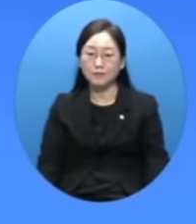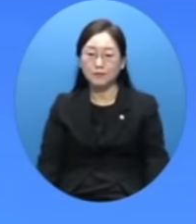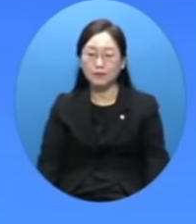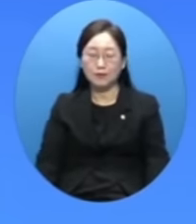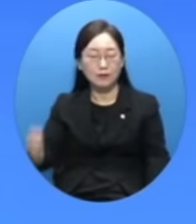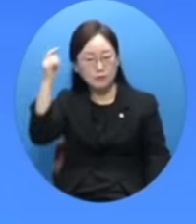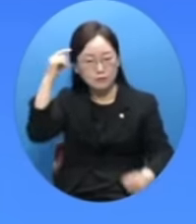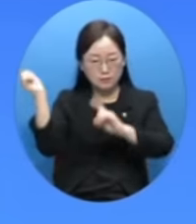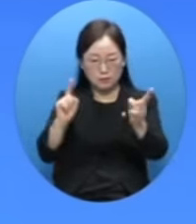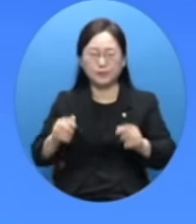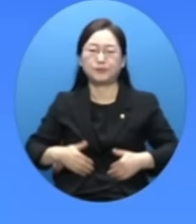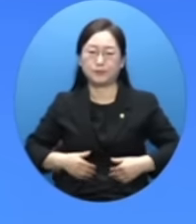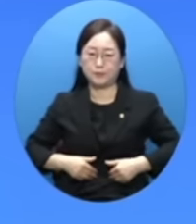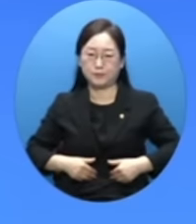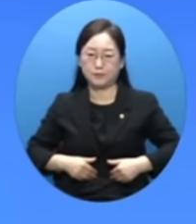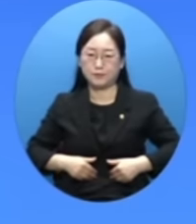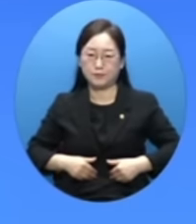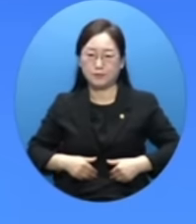정신을 차려야 됩니다.